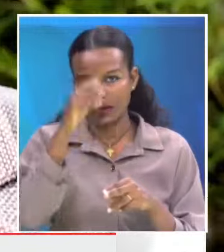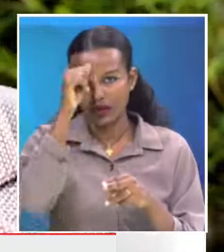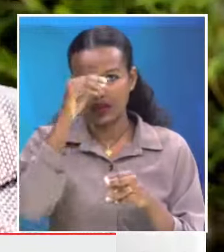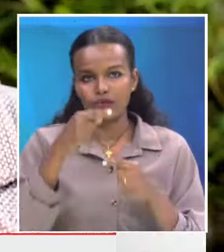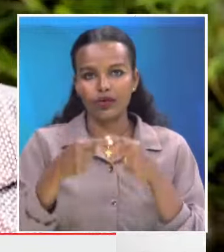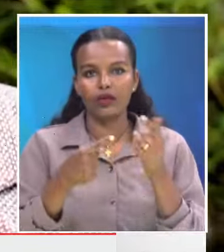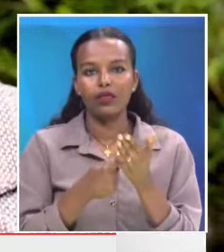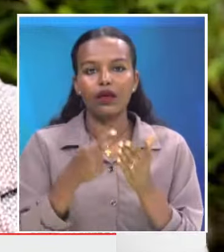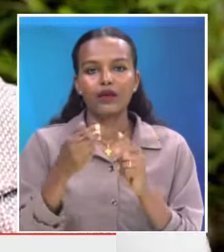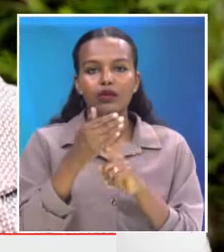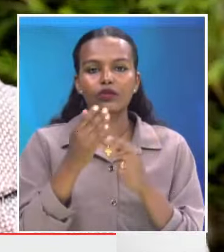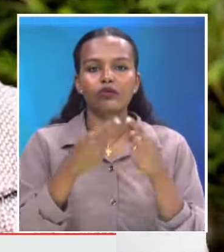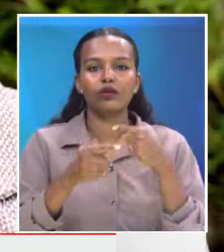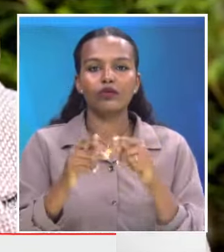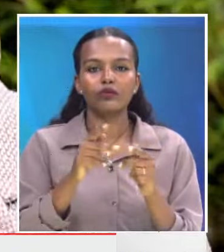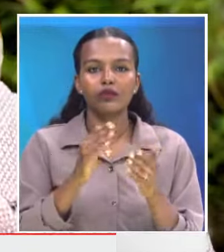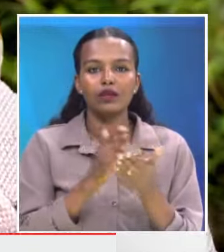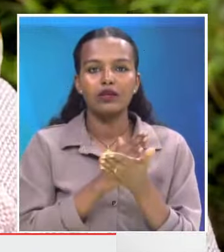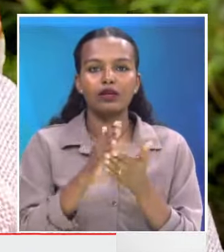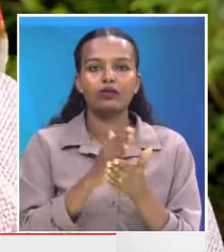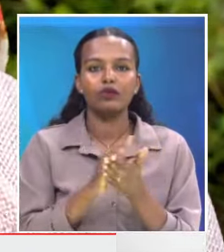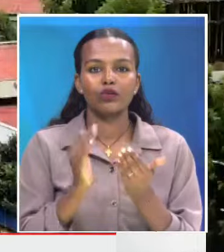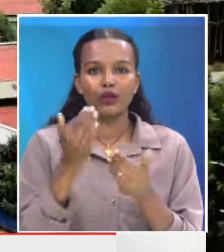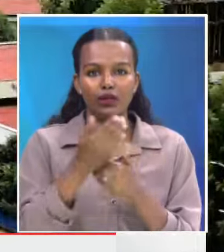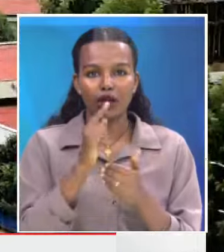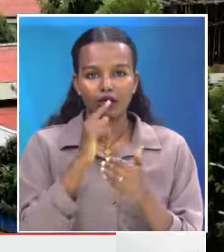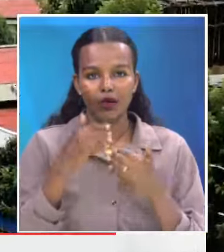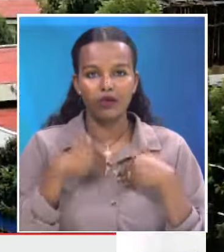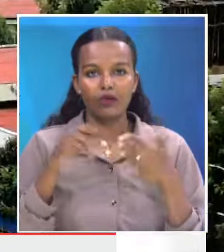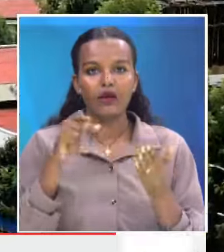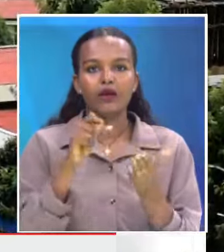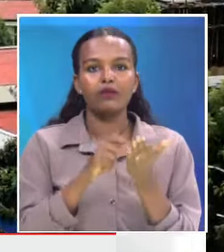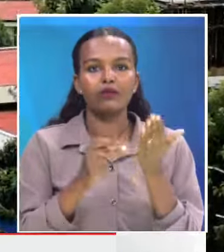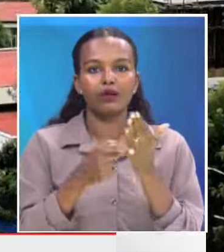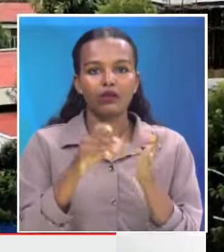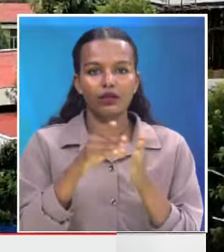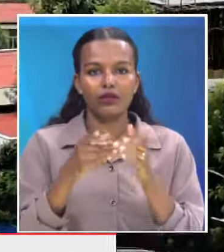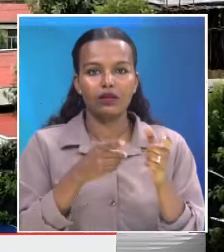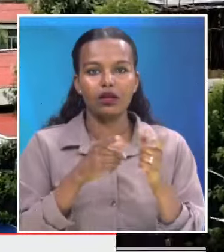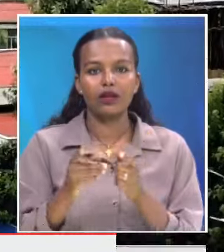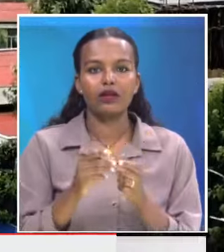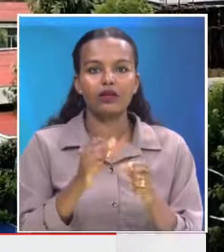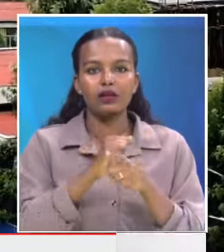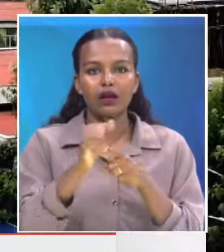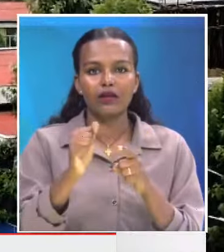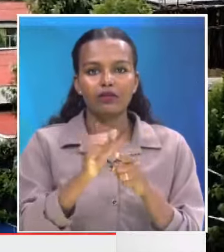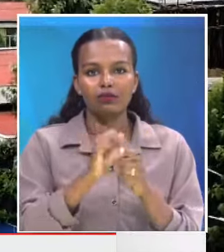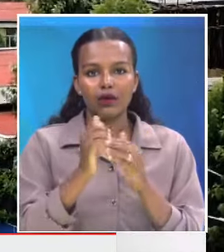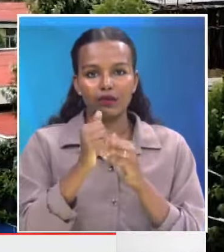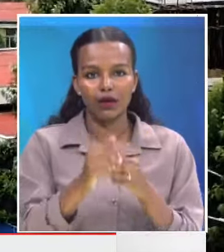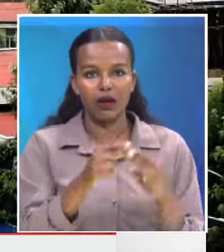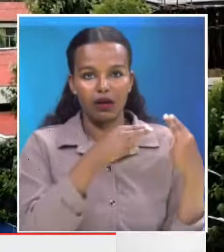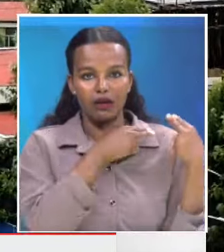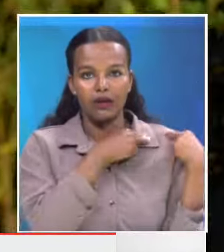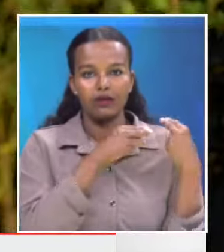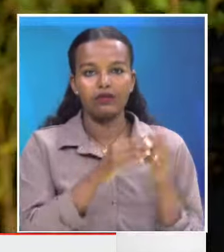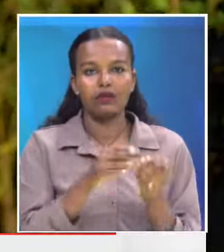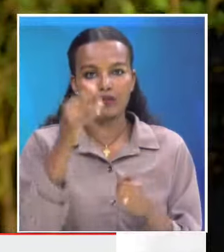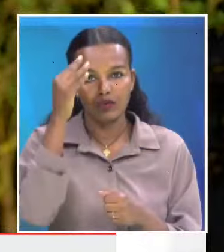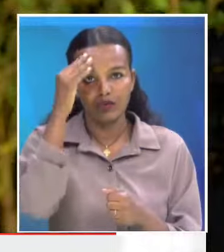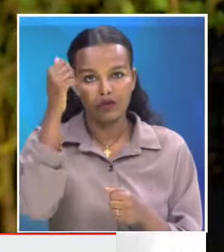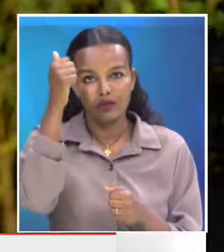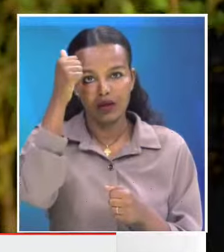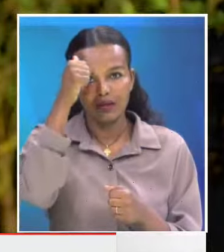ሄደው ያንን ይዘው መጥተው የምናስተናግድበት ሁኔታ ነው ያለ። የደብረ ማርቆስ ከተማ አስተዳደር ስራና ስልጠና መምሪያ እንዲሁም ተወካይ ከንቲባ መኮንን ሙሉ